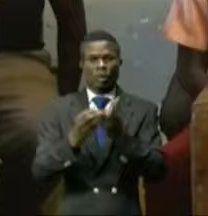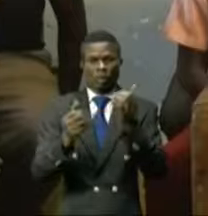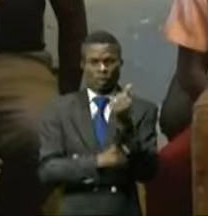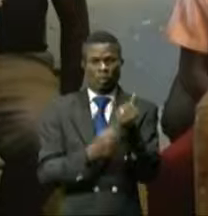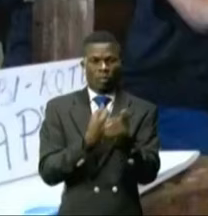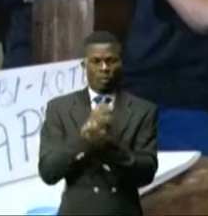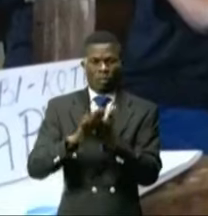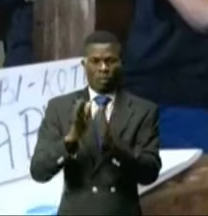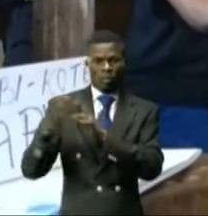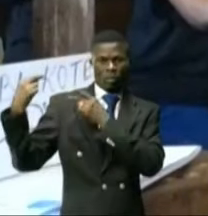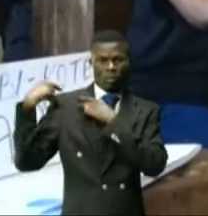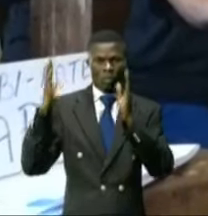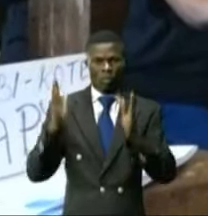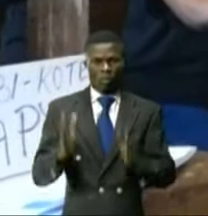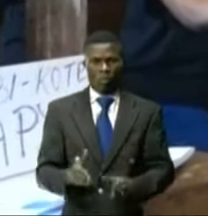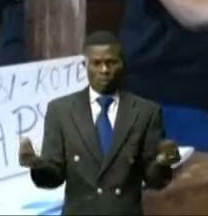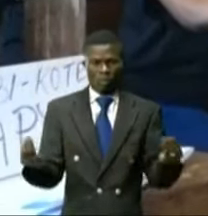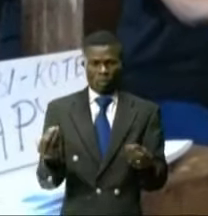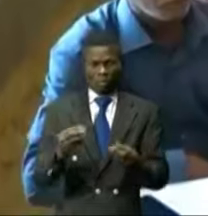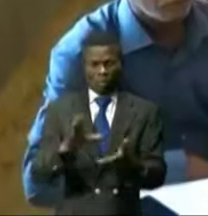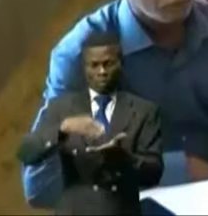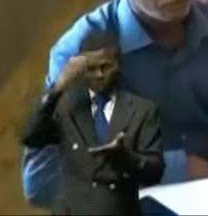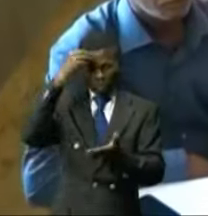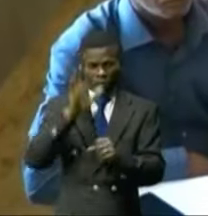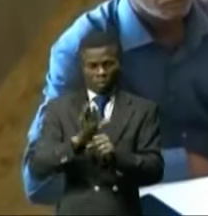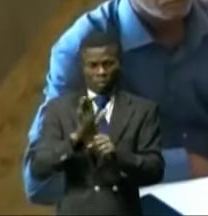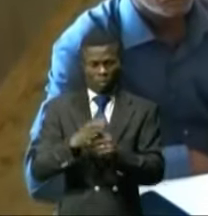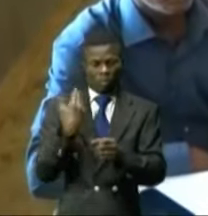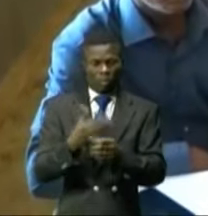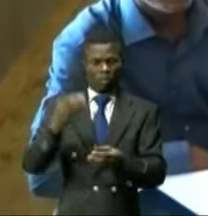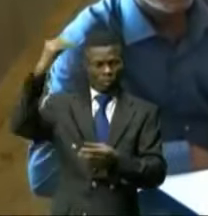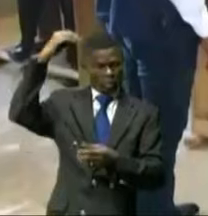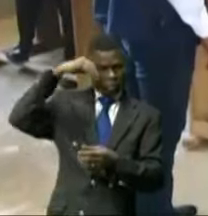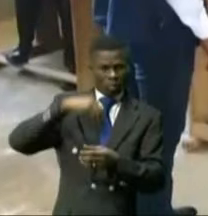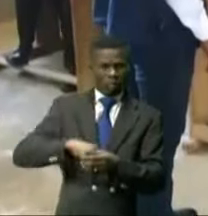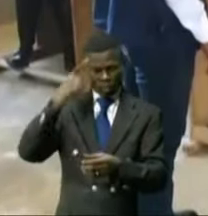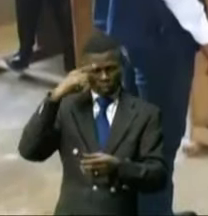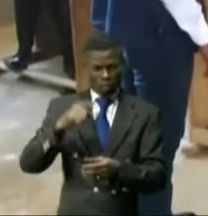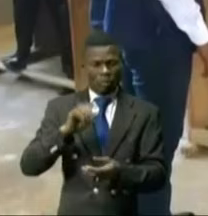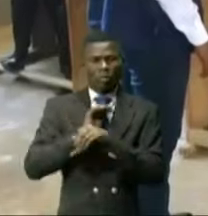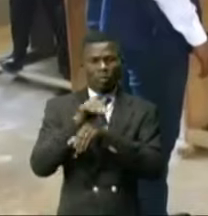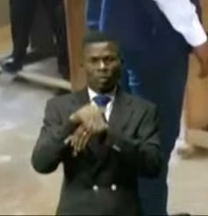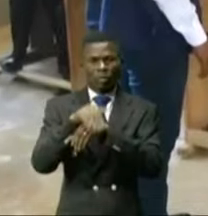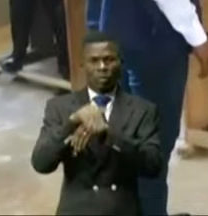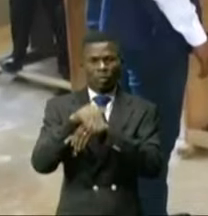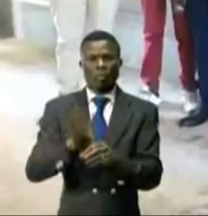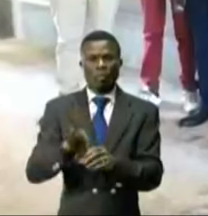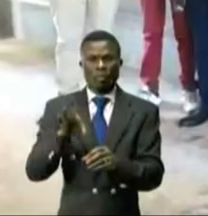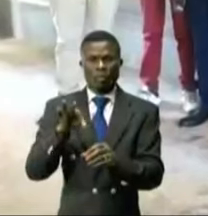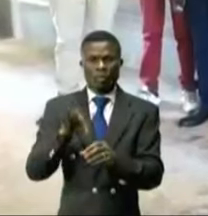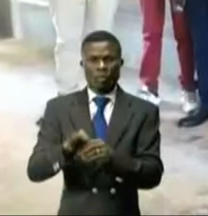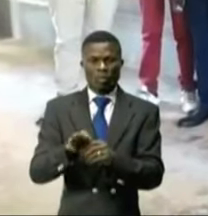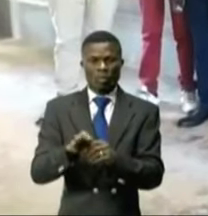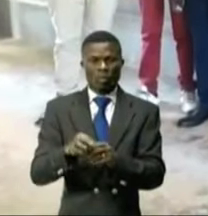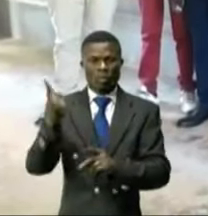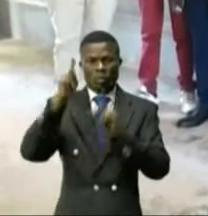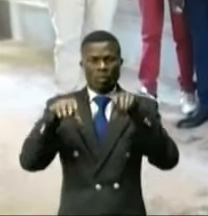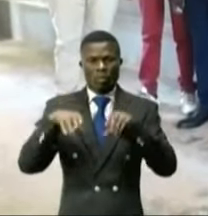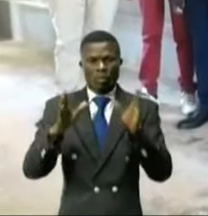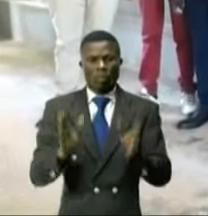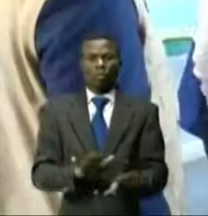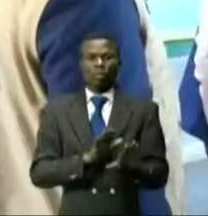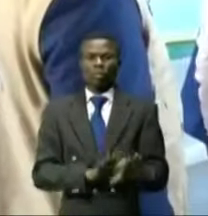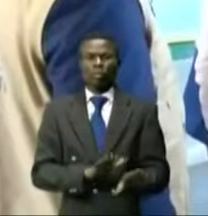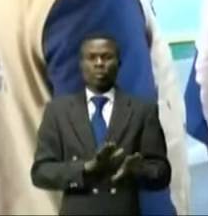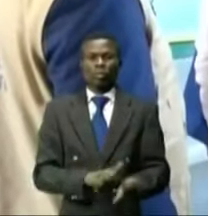la responsabilité en vue d'intérioriser les matières qu'ils vont recevoir afin de contribuer à la réussite des élections que le peuple congolais est